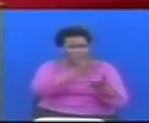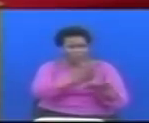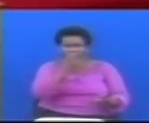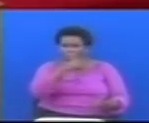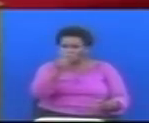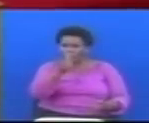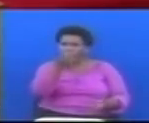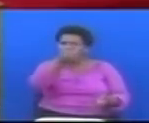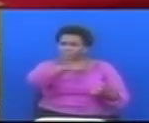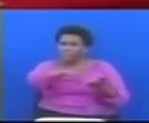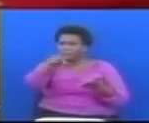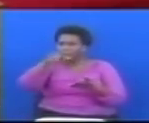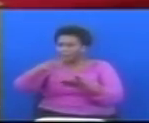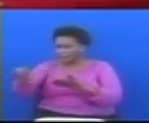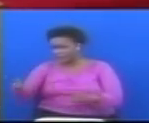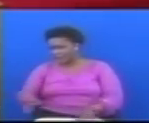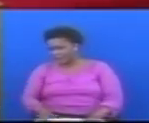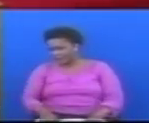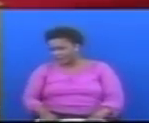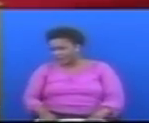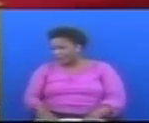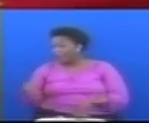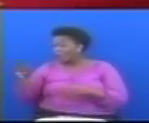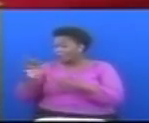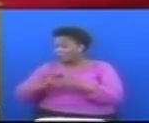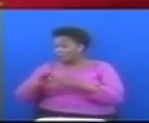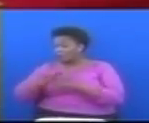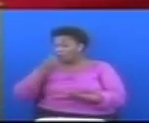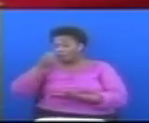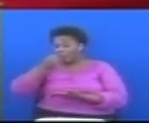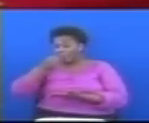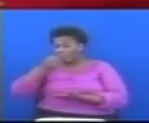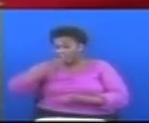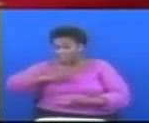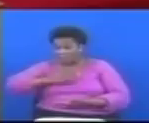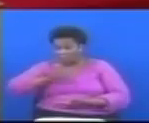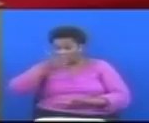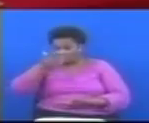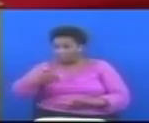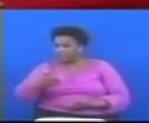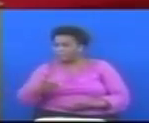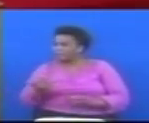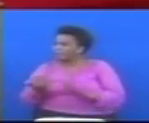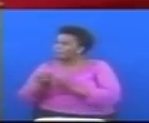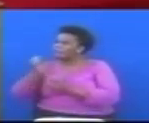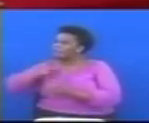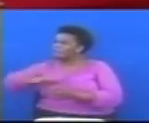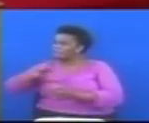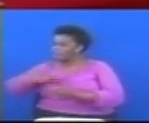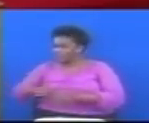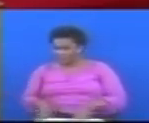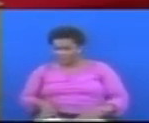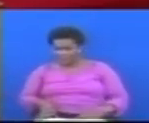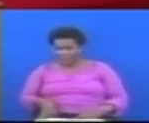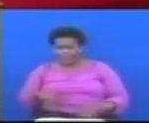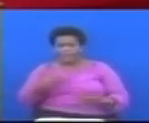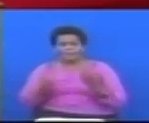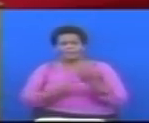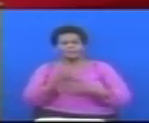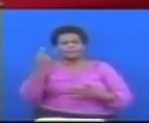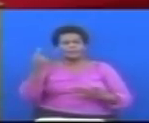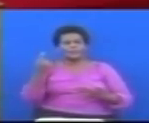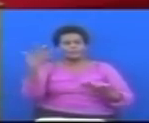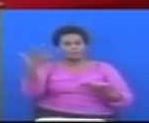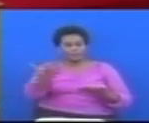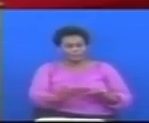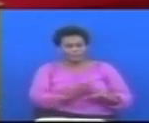Mwenyekiti, namuomba Mheshimiwa Mbunge avute subira, lakini ukweli ni kwamba kama tutafanikisha kulipa bilioni 19 kati ya 20